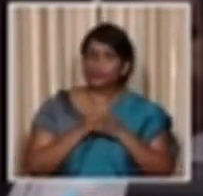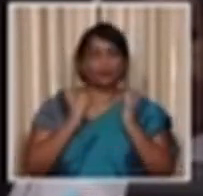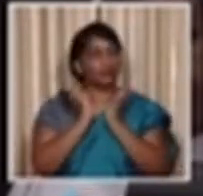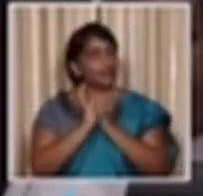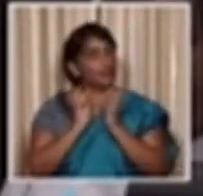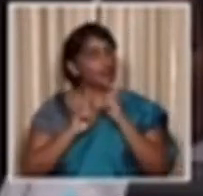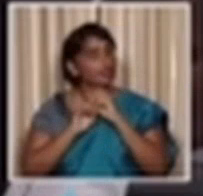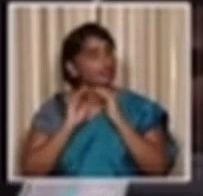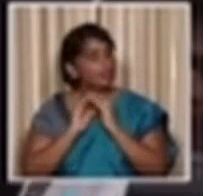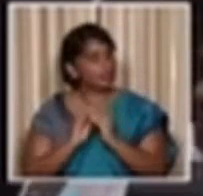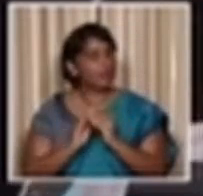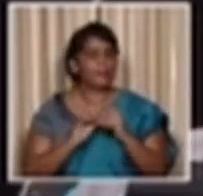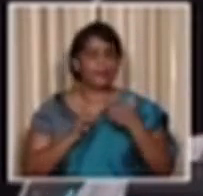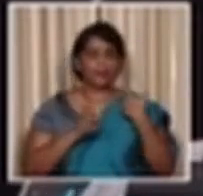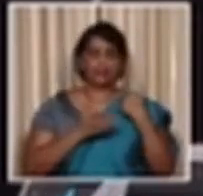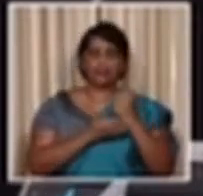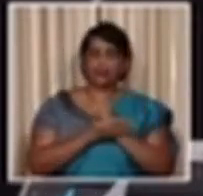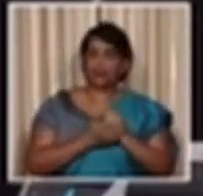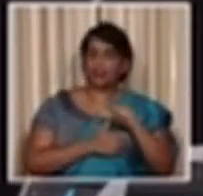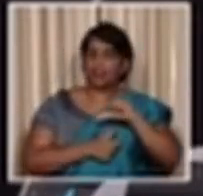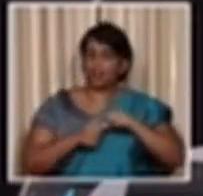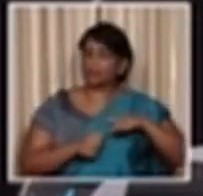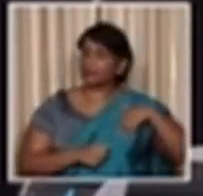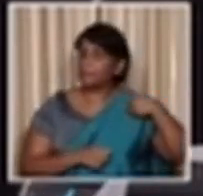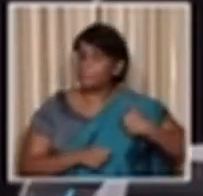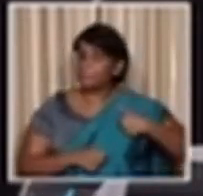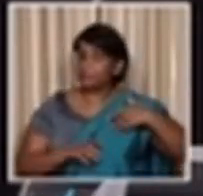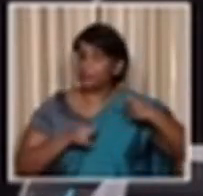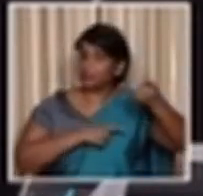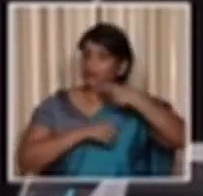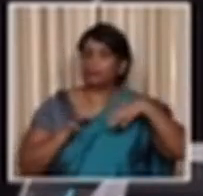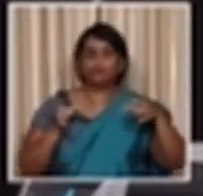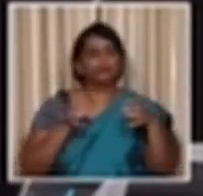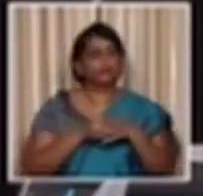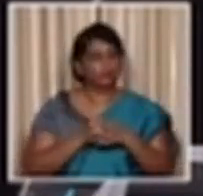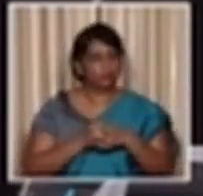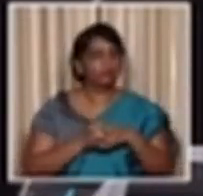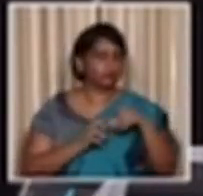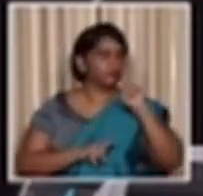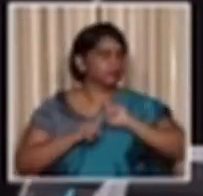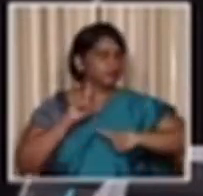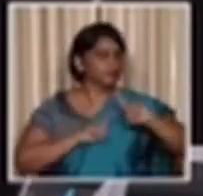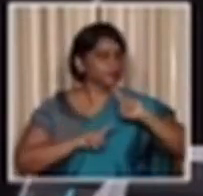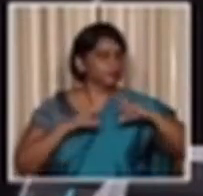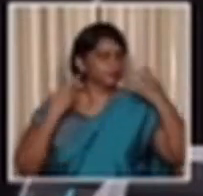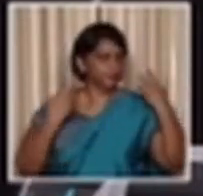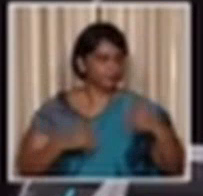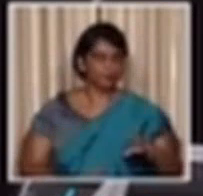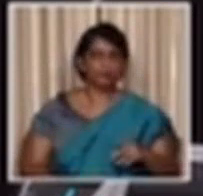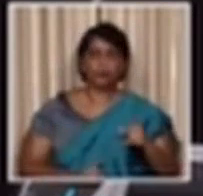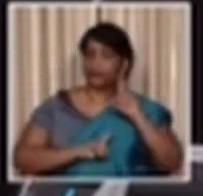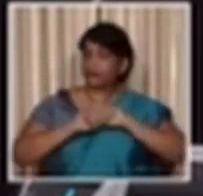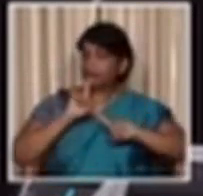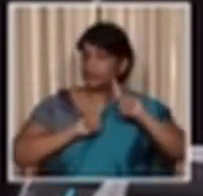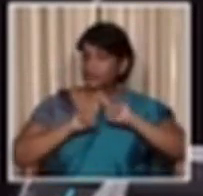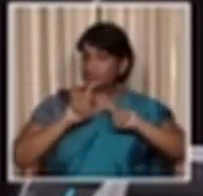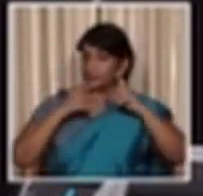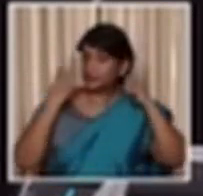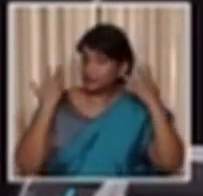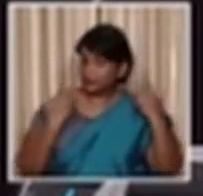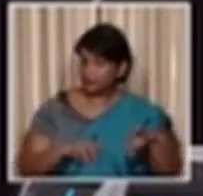වනජීවී දෙපාර්තමේන්තුව ඇතුළු ඒ ආයතන ප්‍රධානීන් සියලුම දෙනා එක්ව අපි සාකච්ඡාවක් පැවැත්වුවා. සාකච්ඡාව